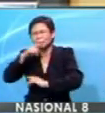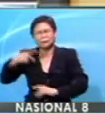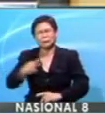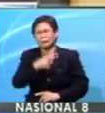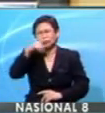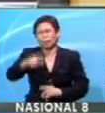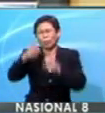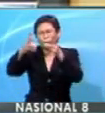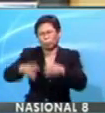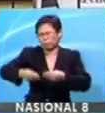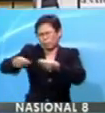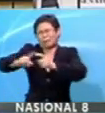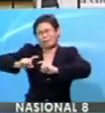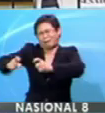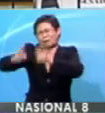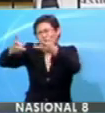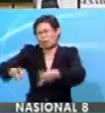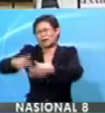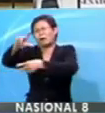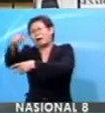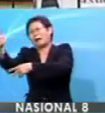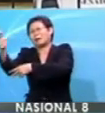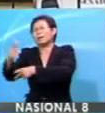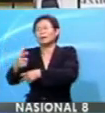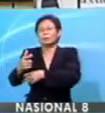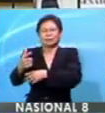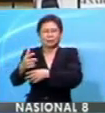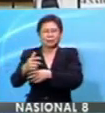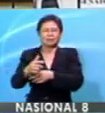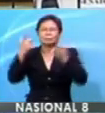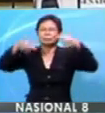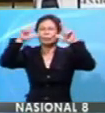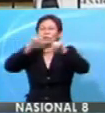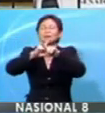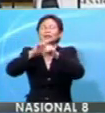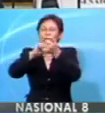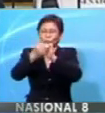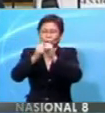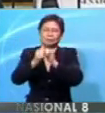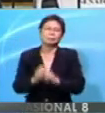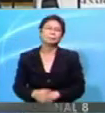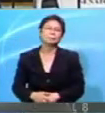bagi kewarganegaraan kepada orang lain untuk mendapat kegemilangan di peringkat